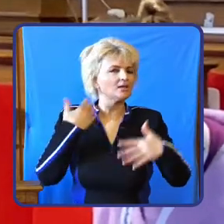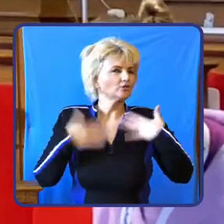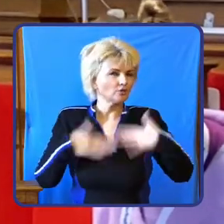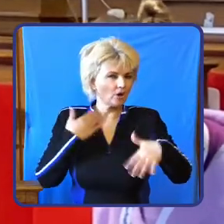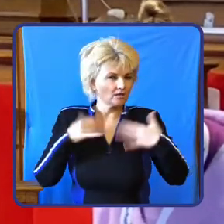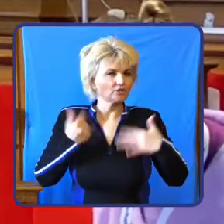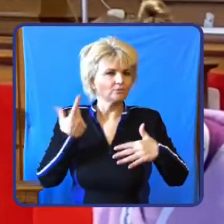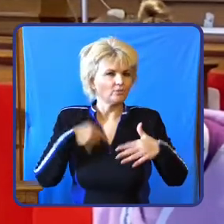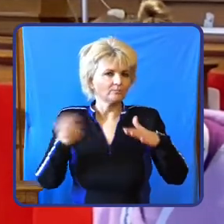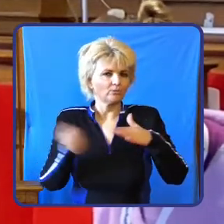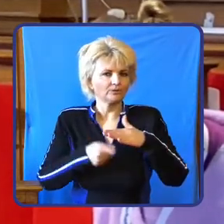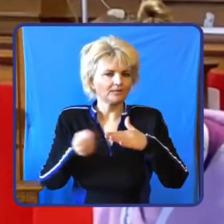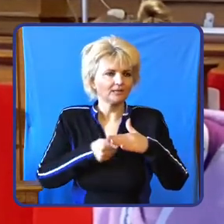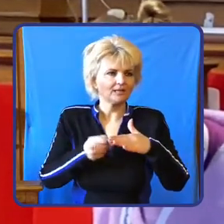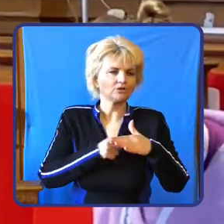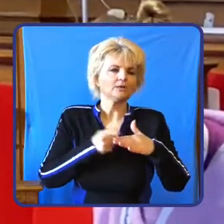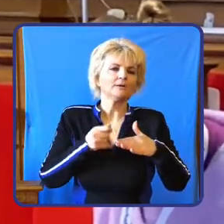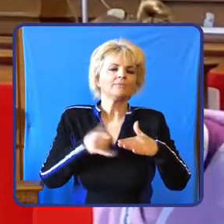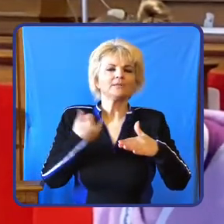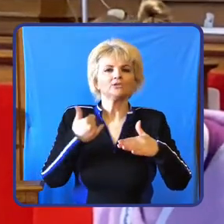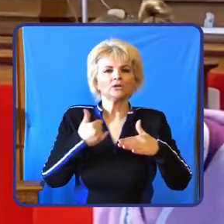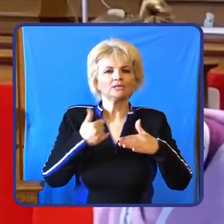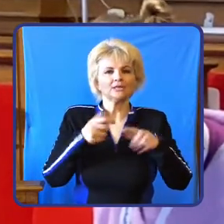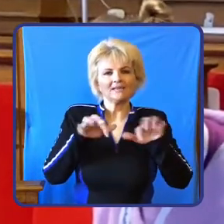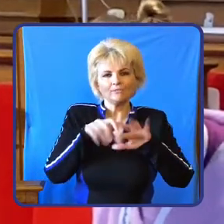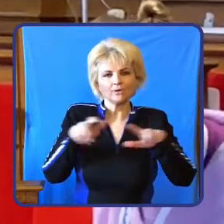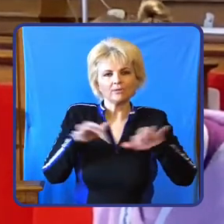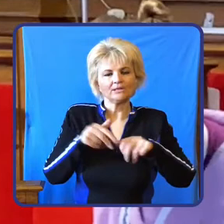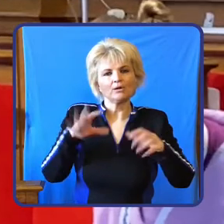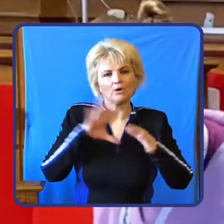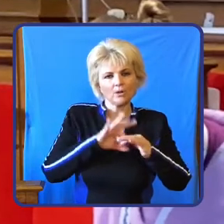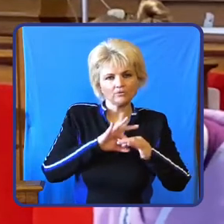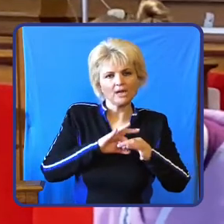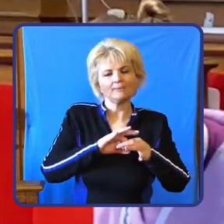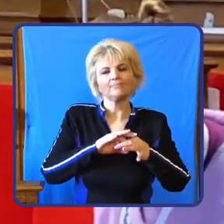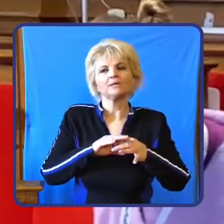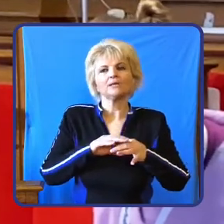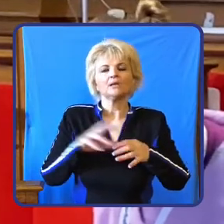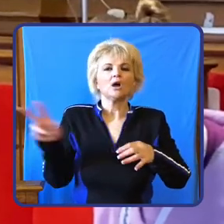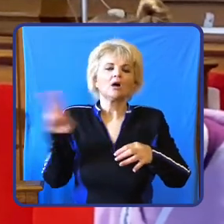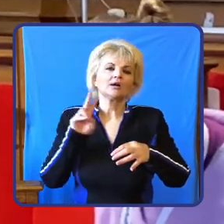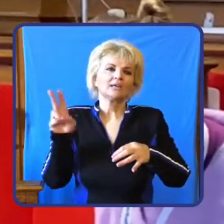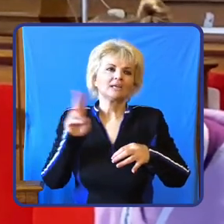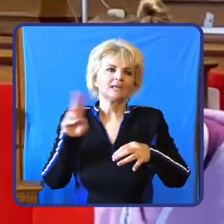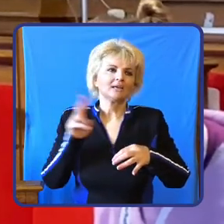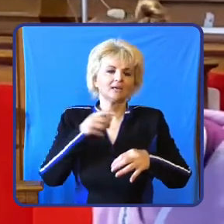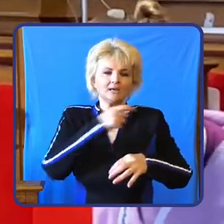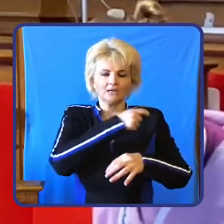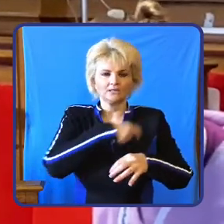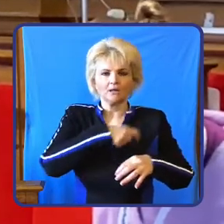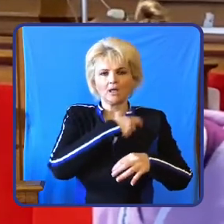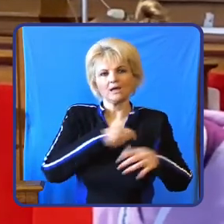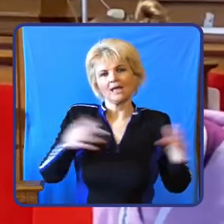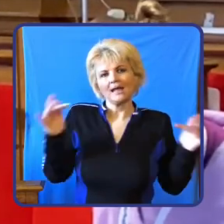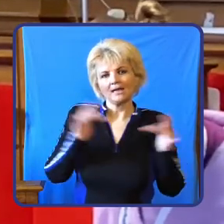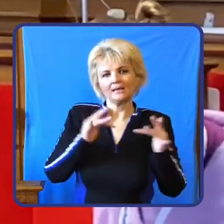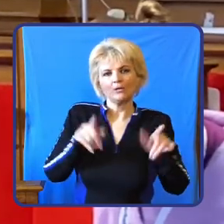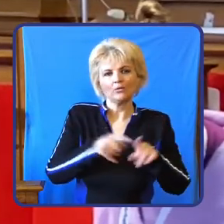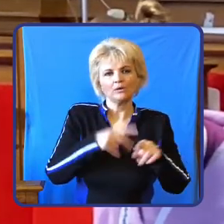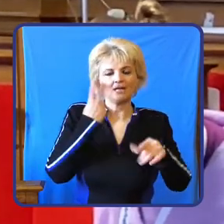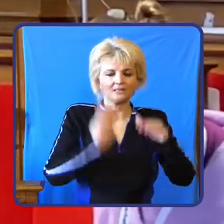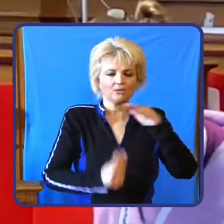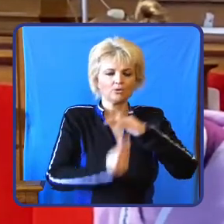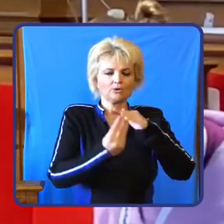mikor megbírságoltak meg az informatika kapcsán, tehát a kék szalag ellenére úgy látszik, hogy korrupciómentesen képtelen polgármester úr vezetni